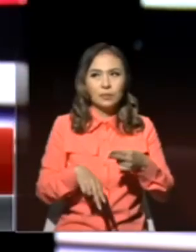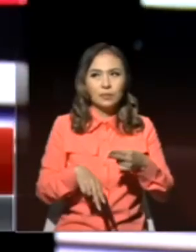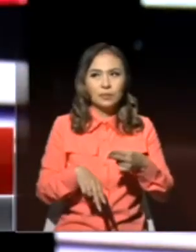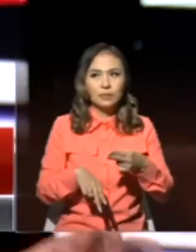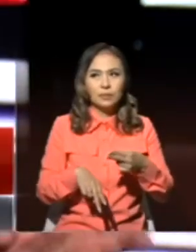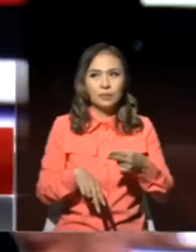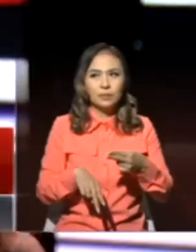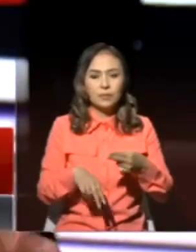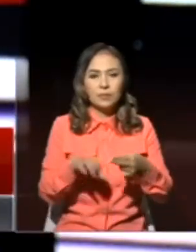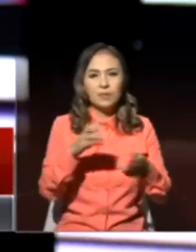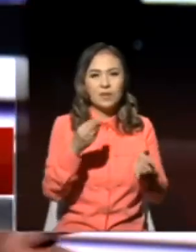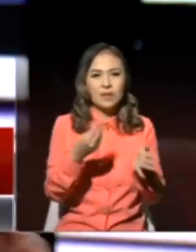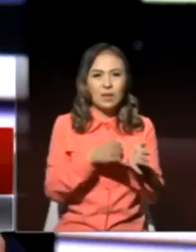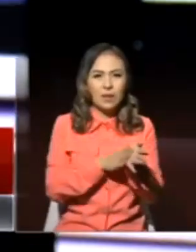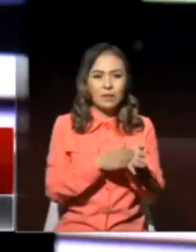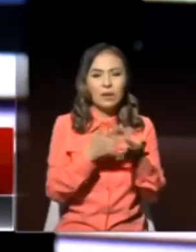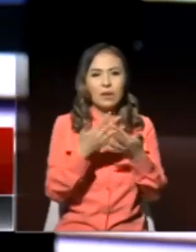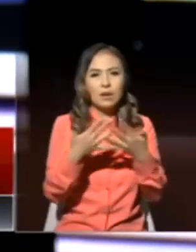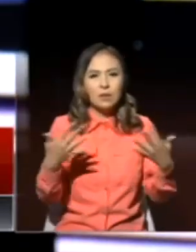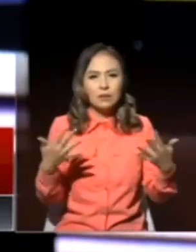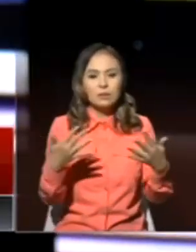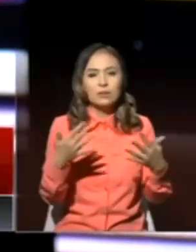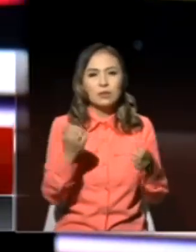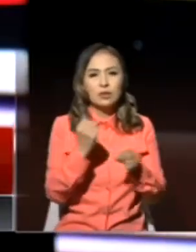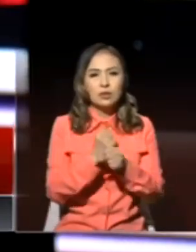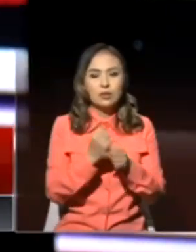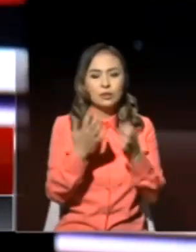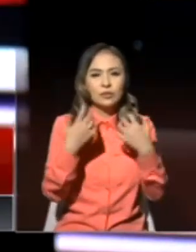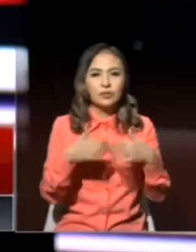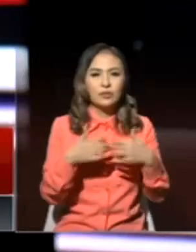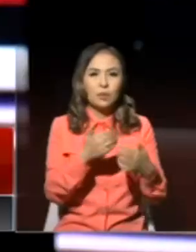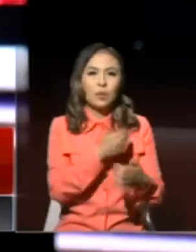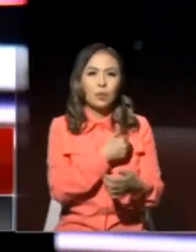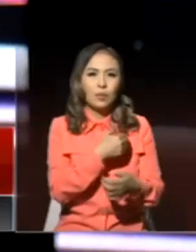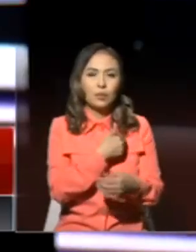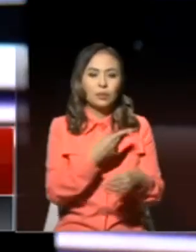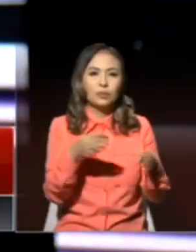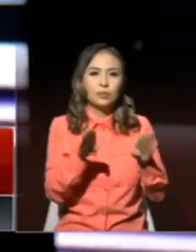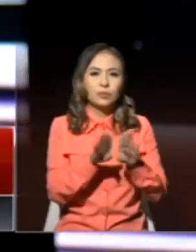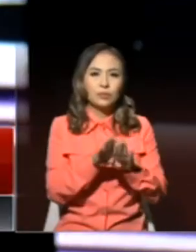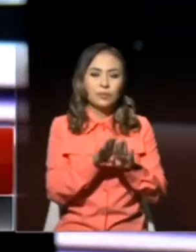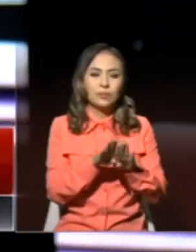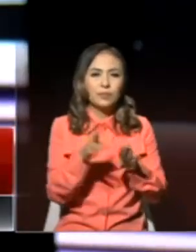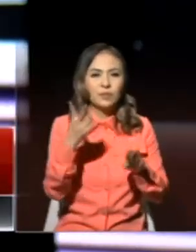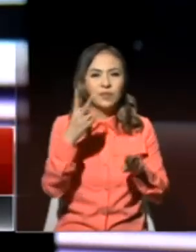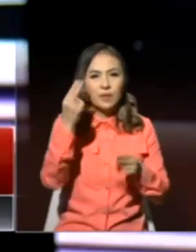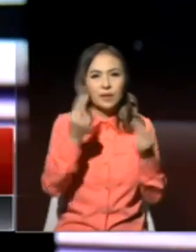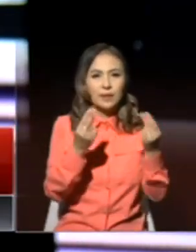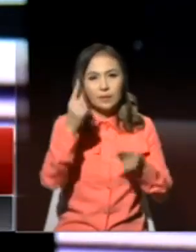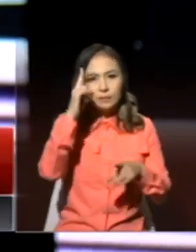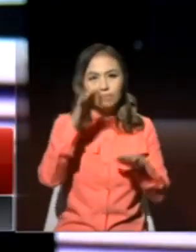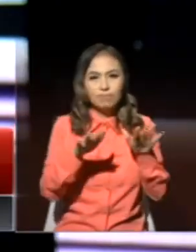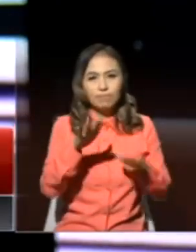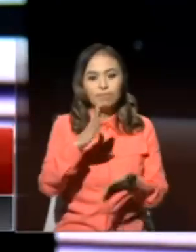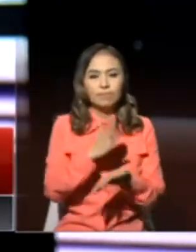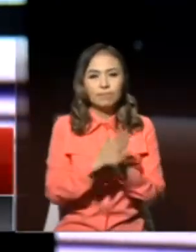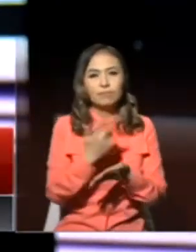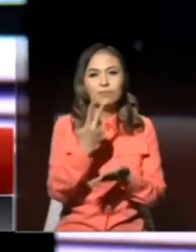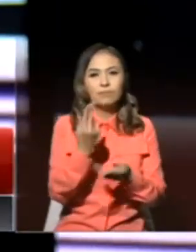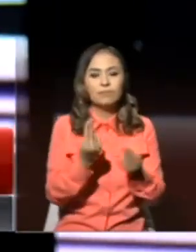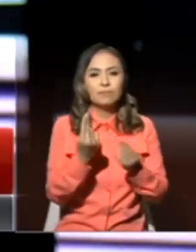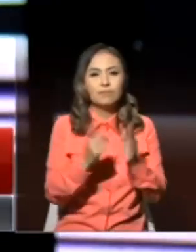олар ставка тағы да басқа бүкіл алгоритмдерді есептегісі келген. Сөйтіп олар есептейді, екі ойынды олар ұтады да, сөйтеді да, үшінші ойыннан